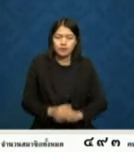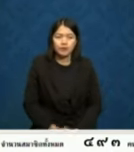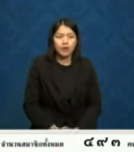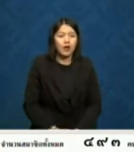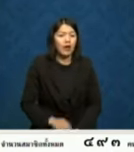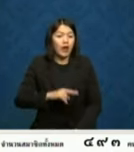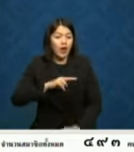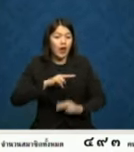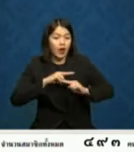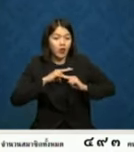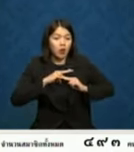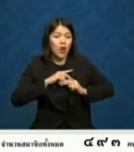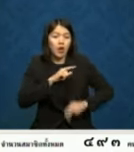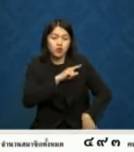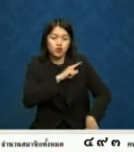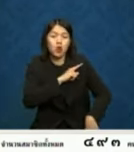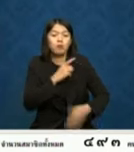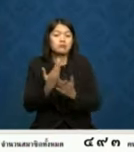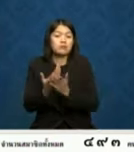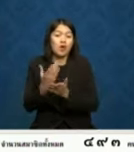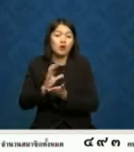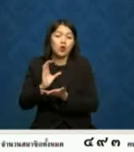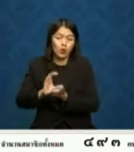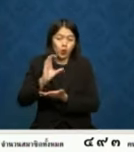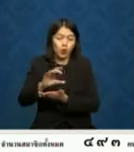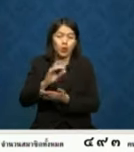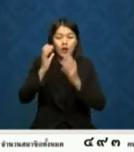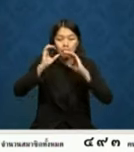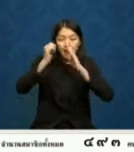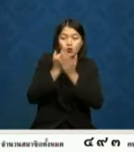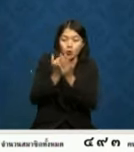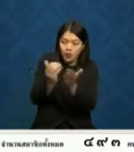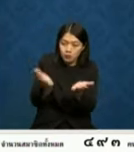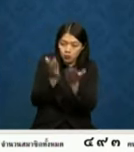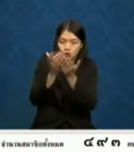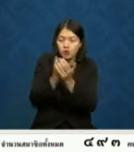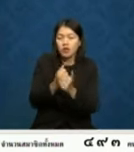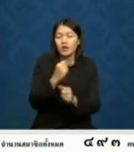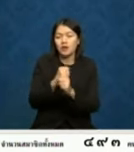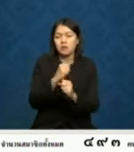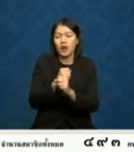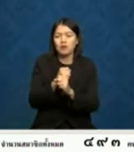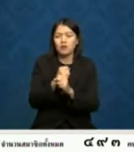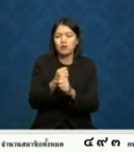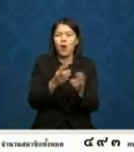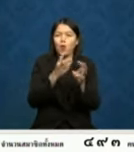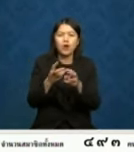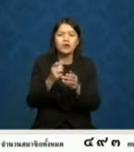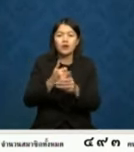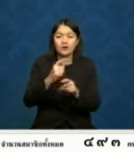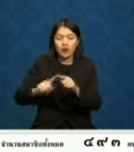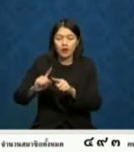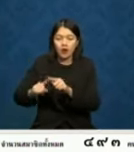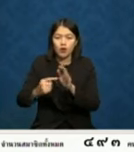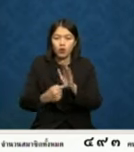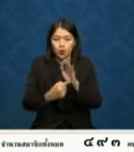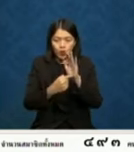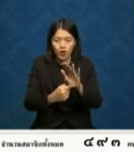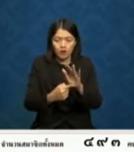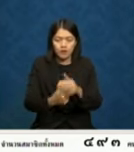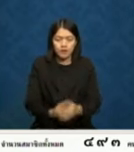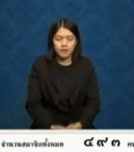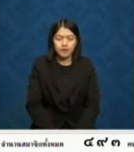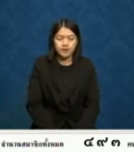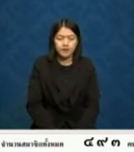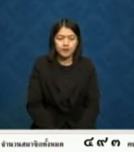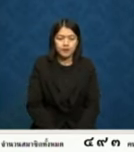ภาคเอกชนมาเป็นผู้ลงทุนโดยรัฐบาลสนับสนุนในภารกิจผ่านกลไกอื่นๆเช่นกลไกในเรื่องของ